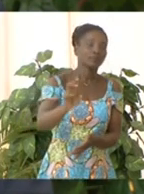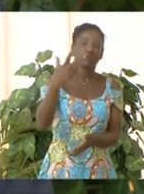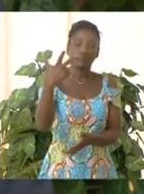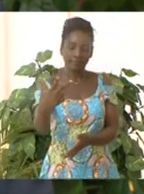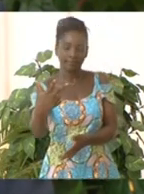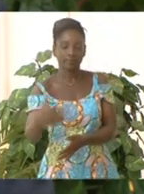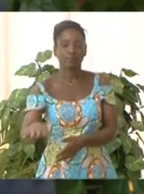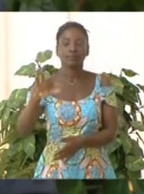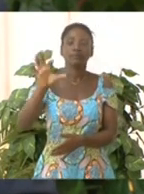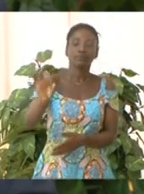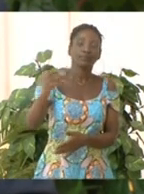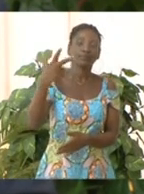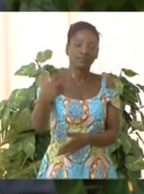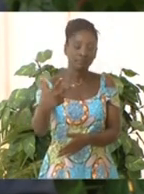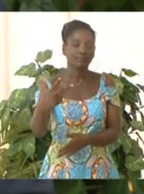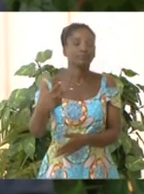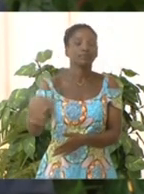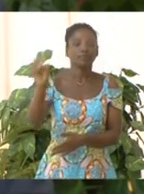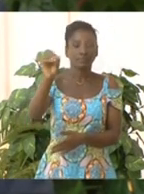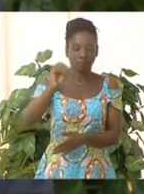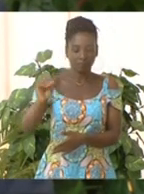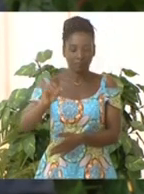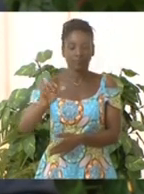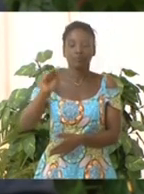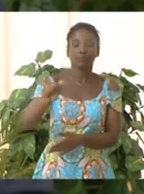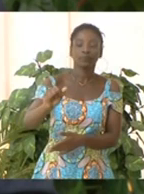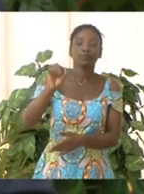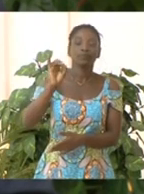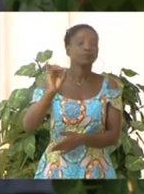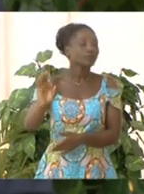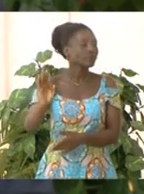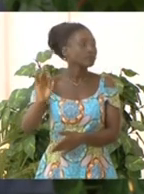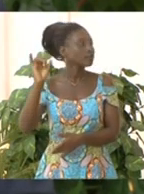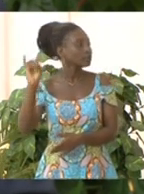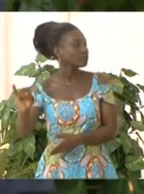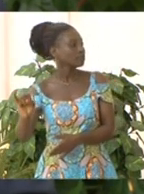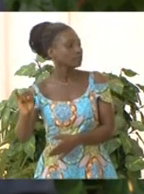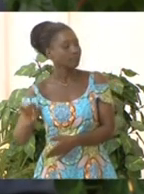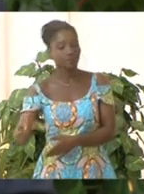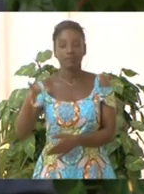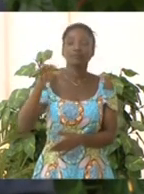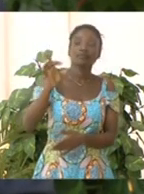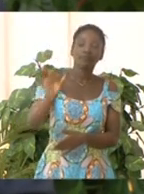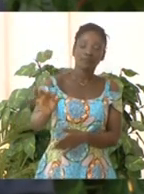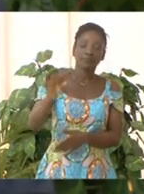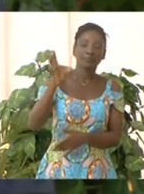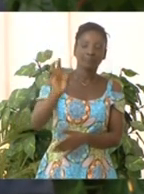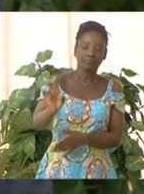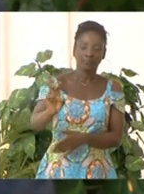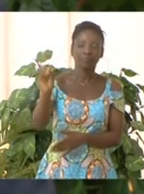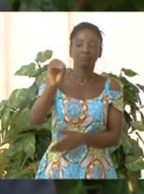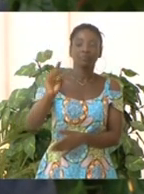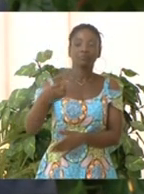93,77%. Afin Guessant Pascal, 97, soit